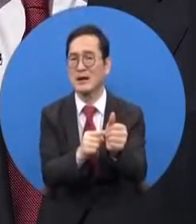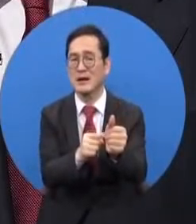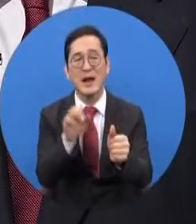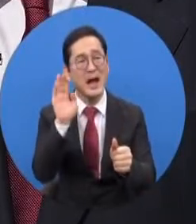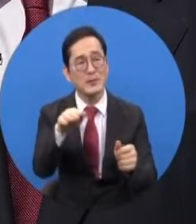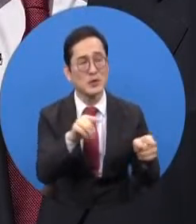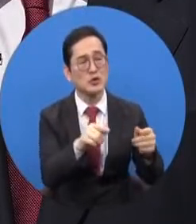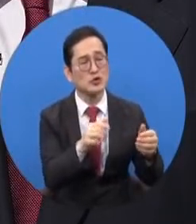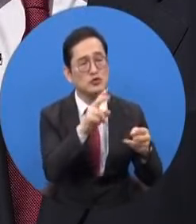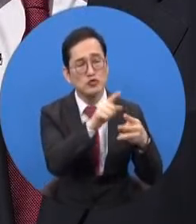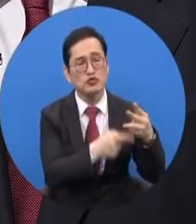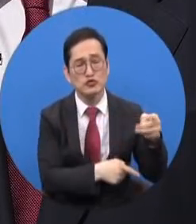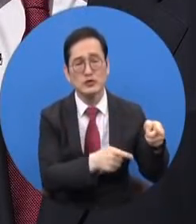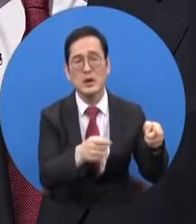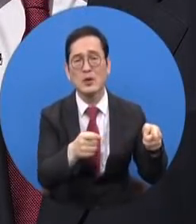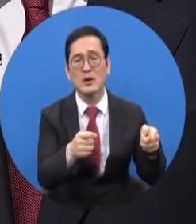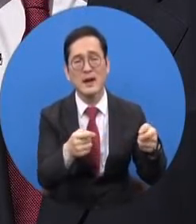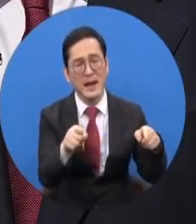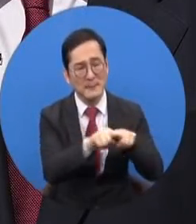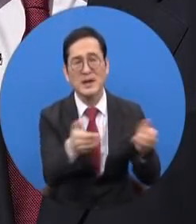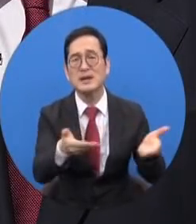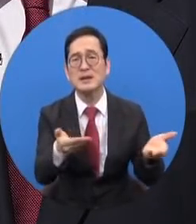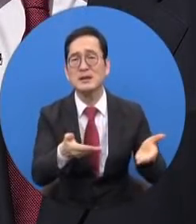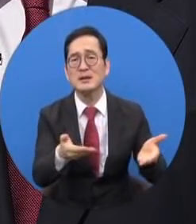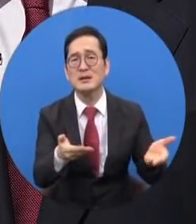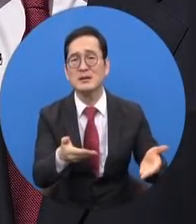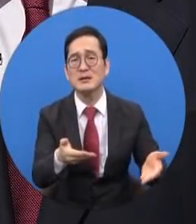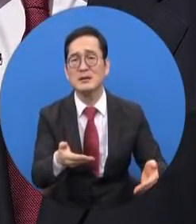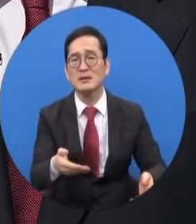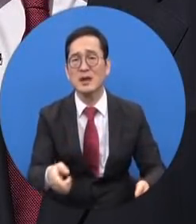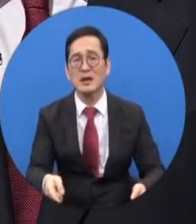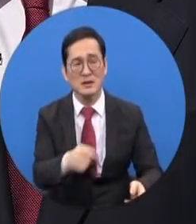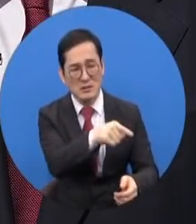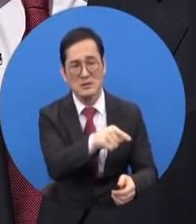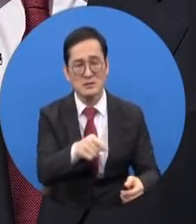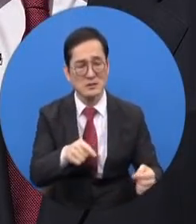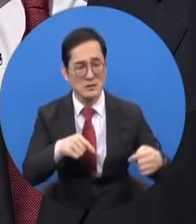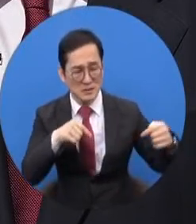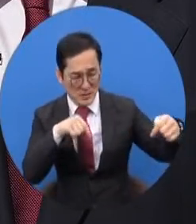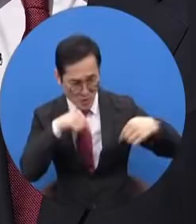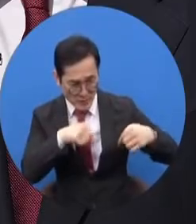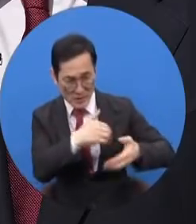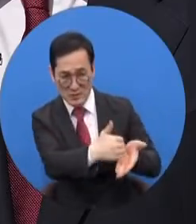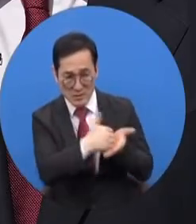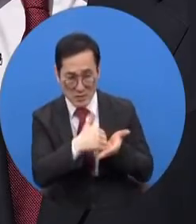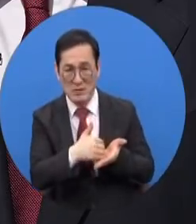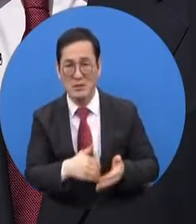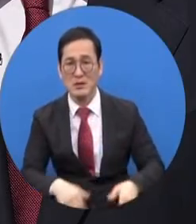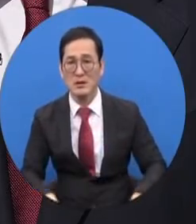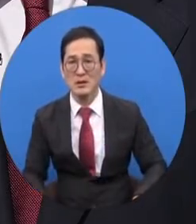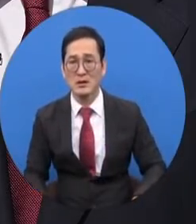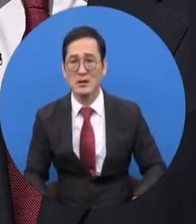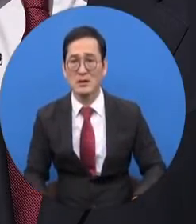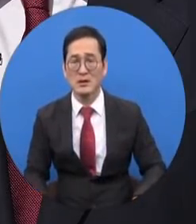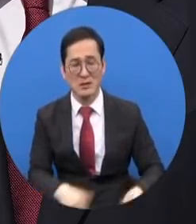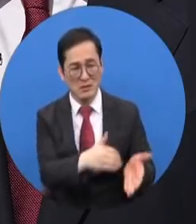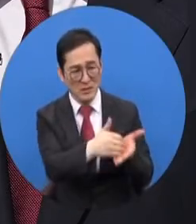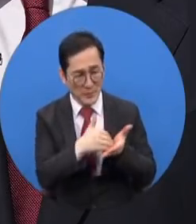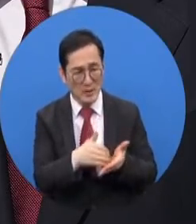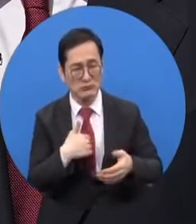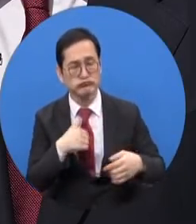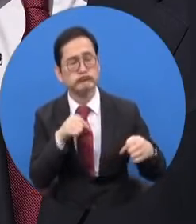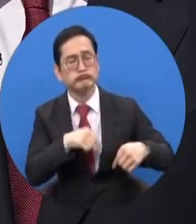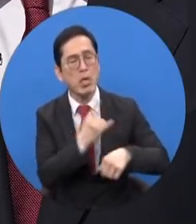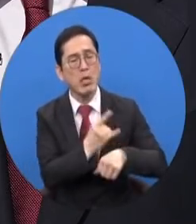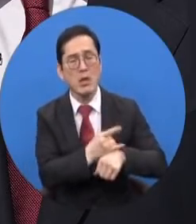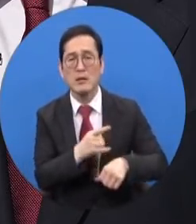같이 일할 총재입니다. 그 총재의 인사권에 대해서 협의하자는 말을 왜 못하는 거죠? 너무 당연한 거 아닙니까?